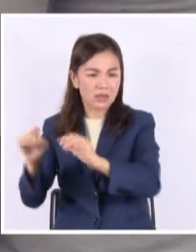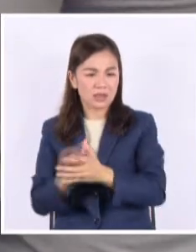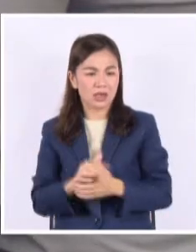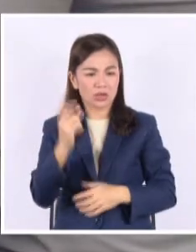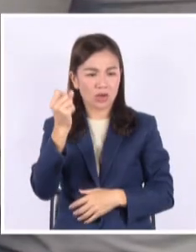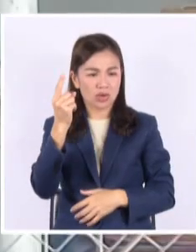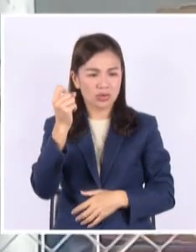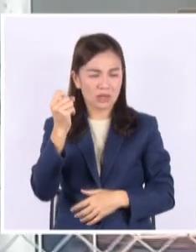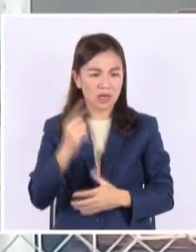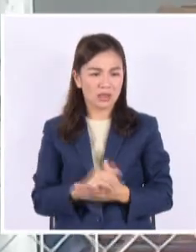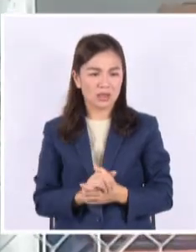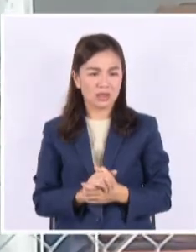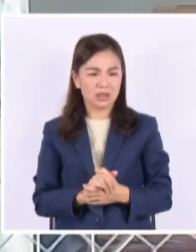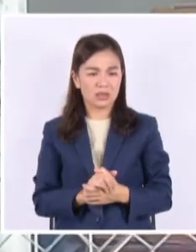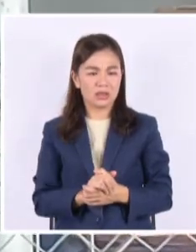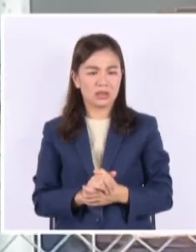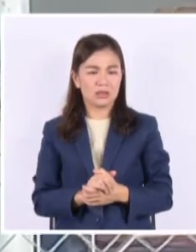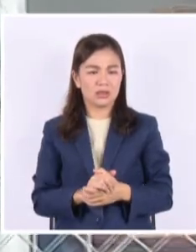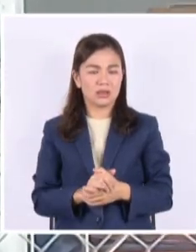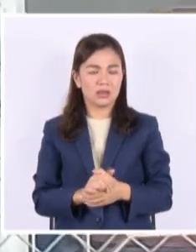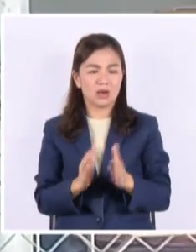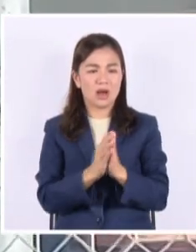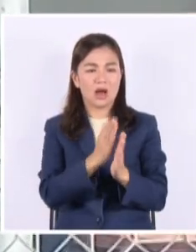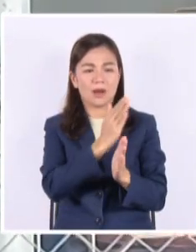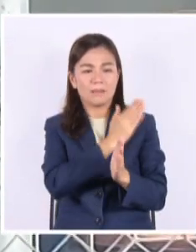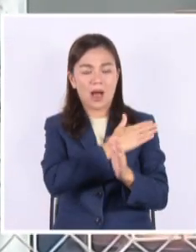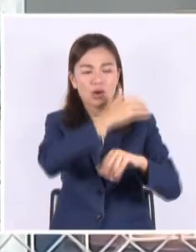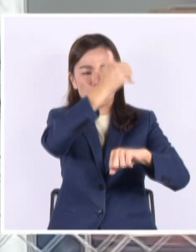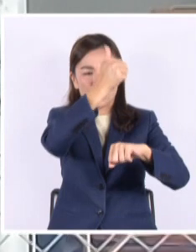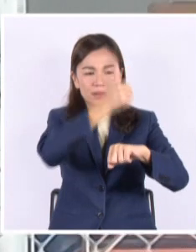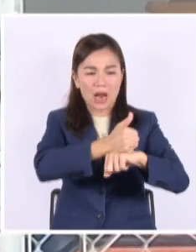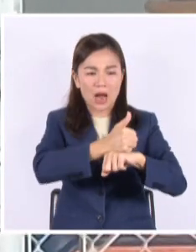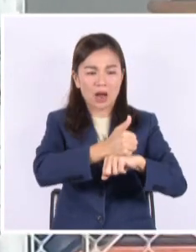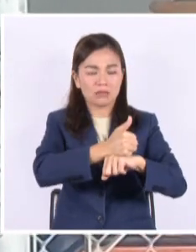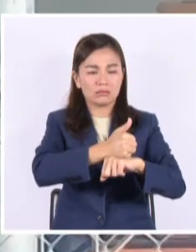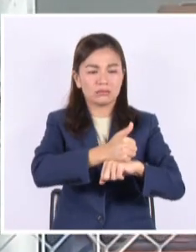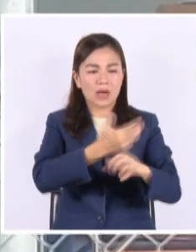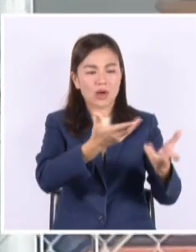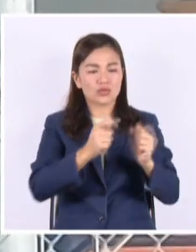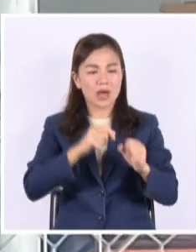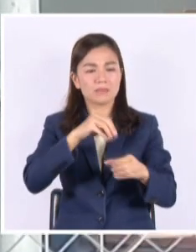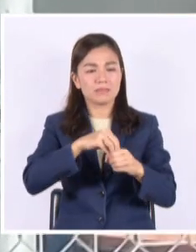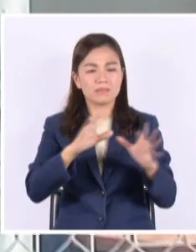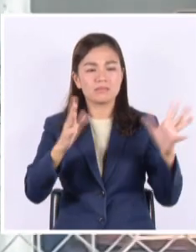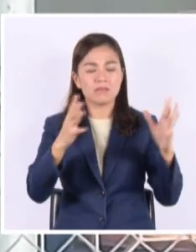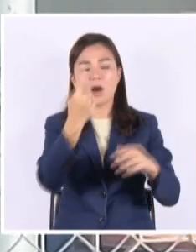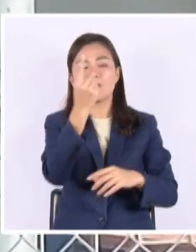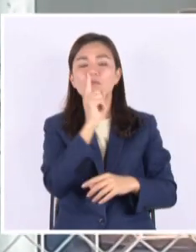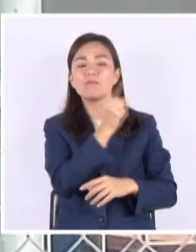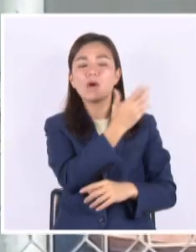ม่มีเจ้าวาดเขาไม่ต้องการให้อยู่ก็ไม่ว่าจบ แล้วจะออกจากวั